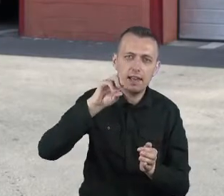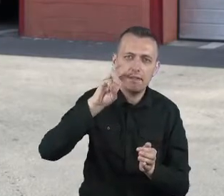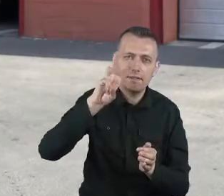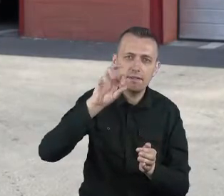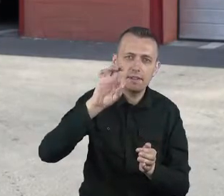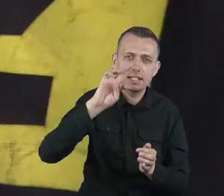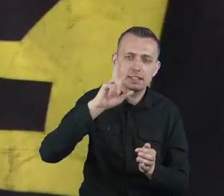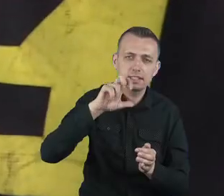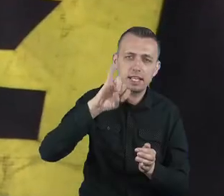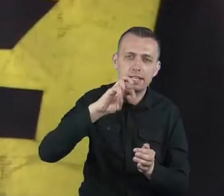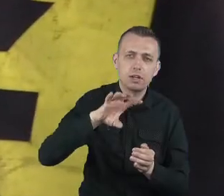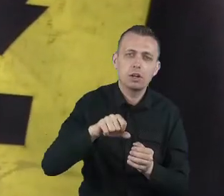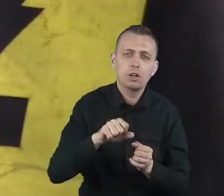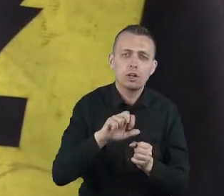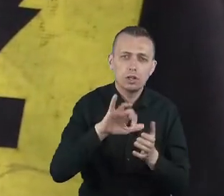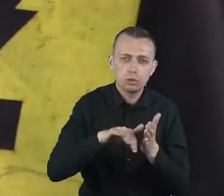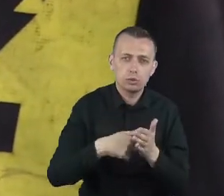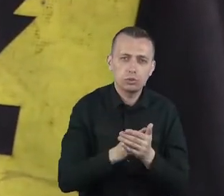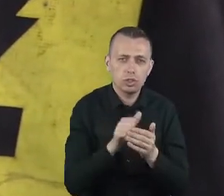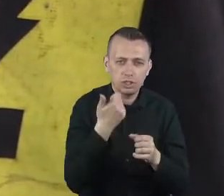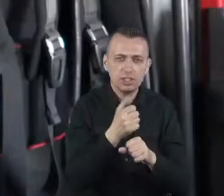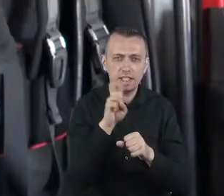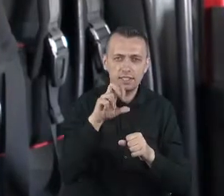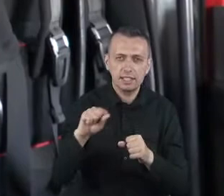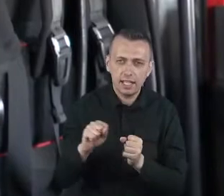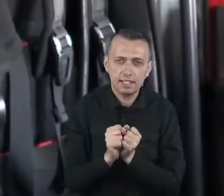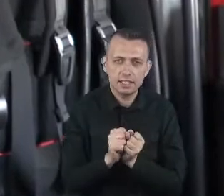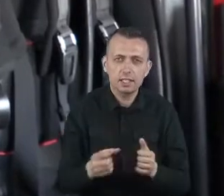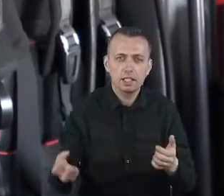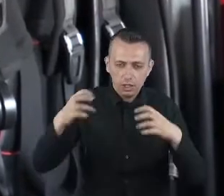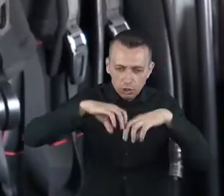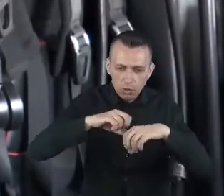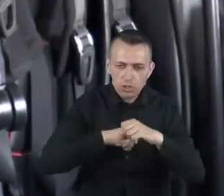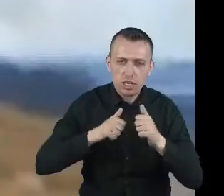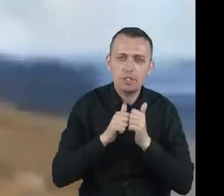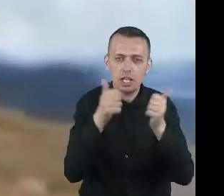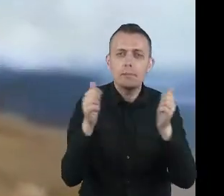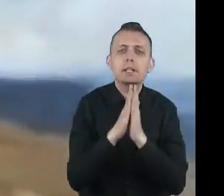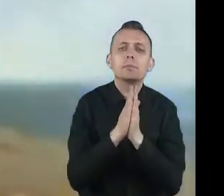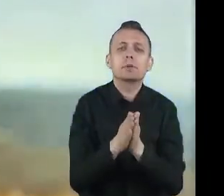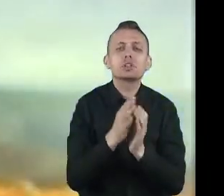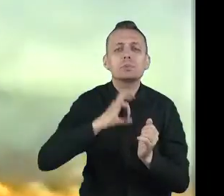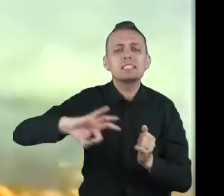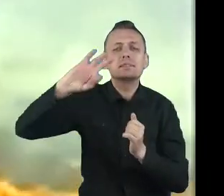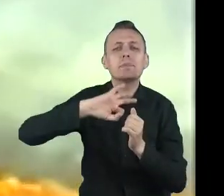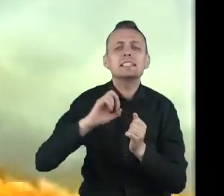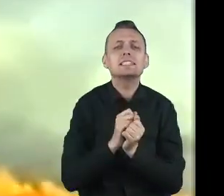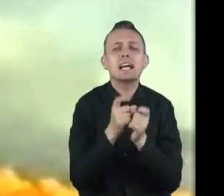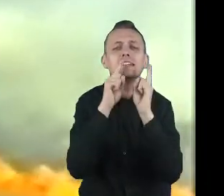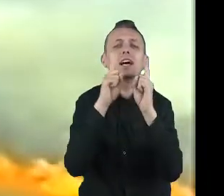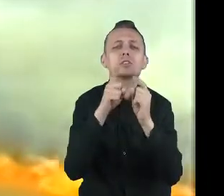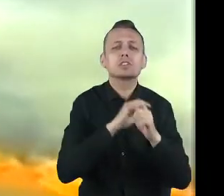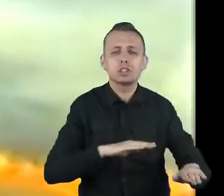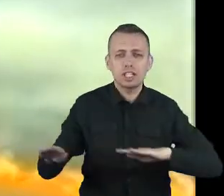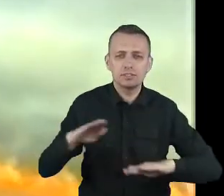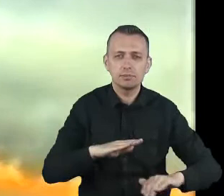jak i również z OSP. Dołączamy się do apelu i prosimy o zachowanie szczególnej ostrożności w miejscach niezagospodarowanych o wysokiej i